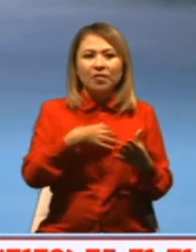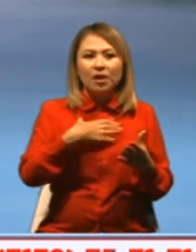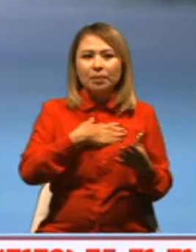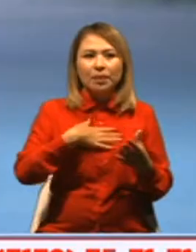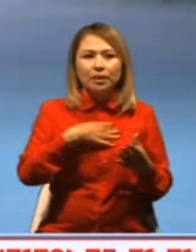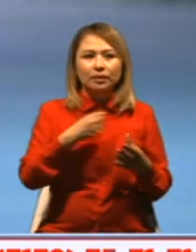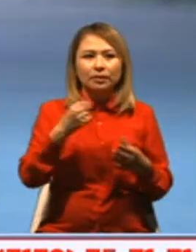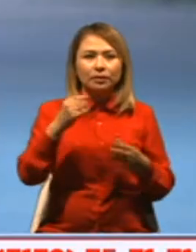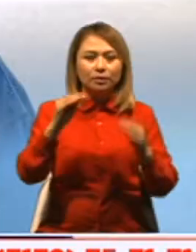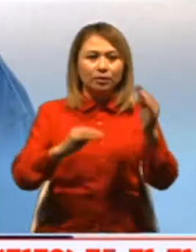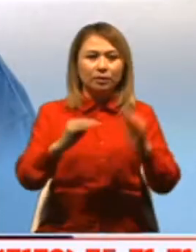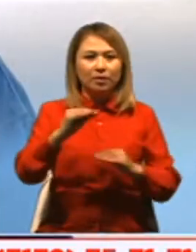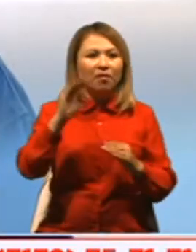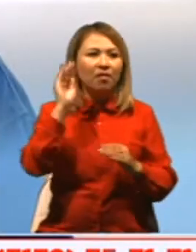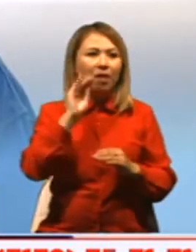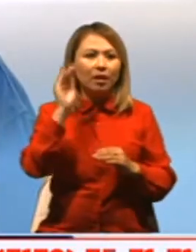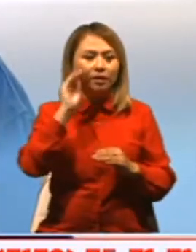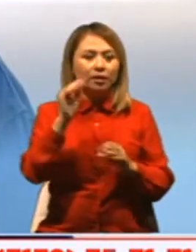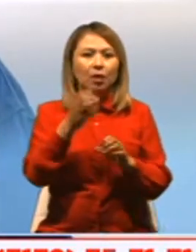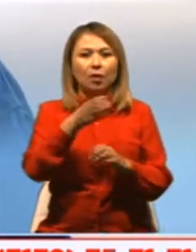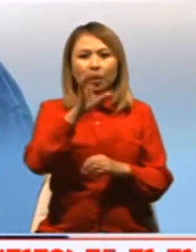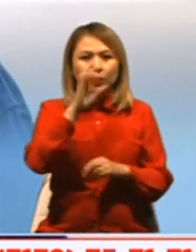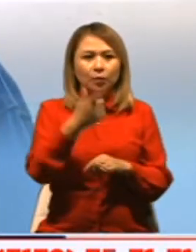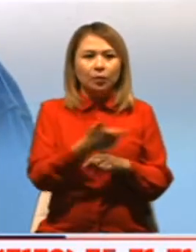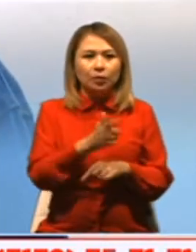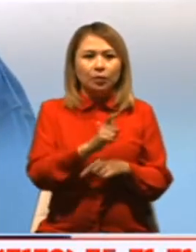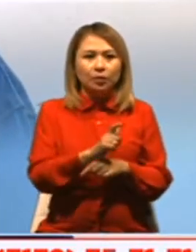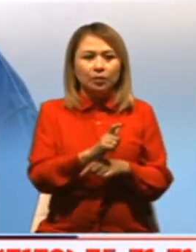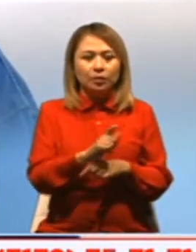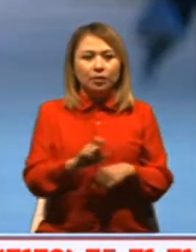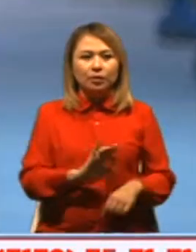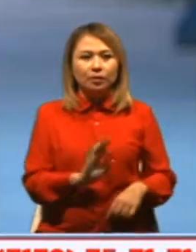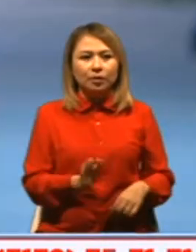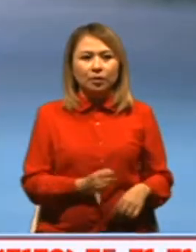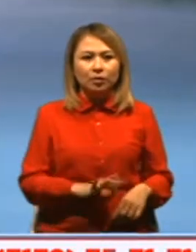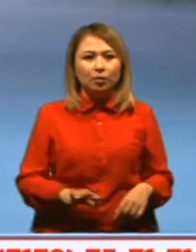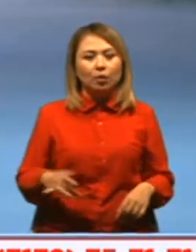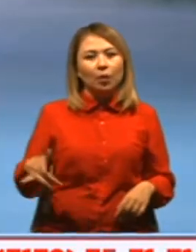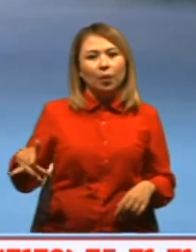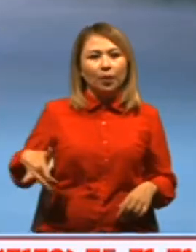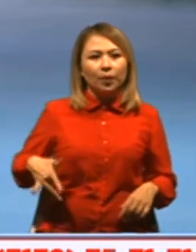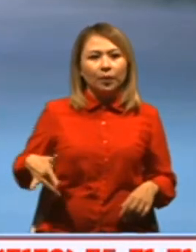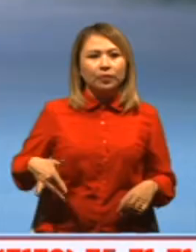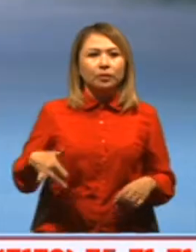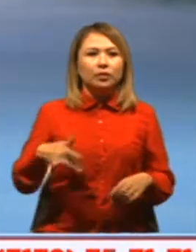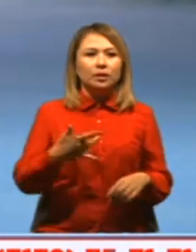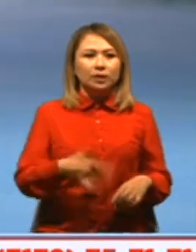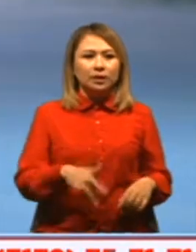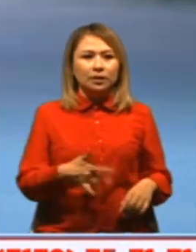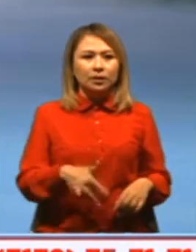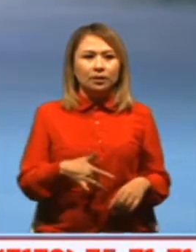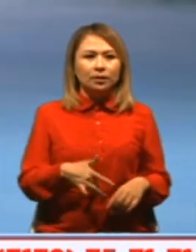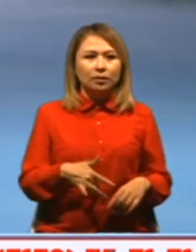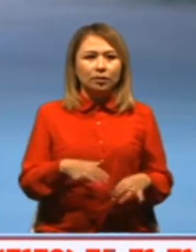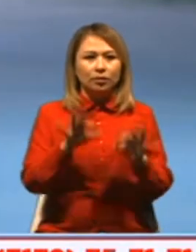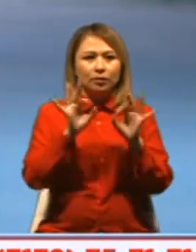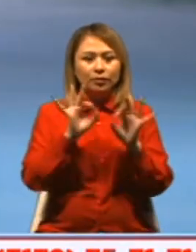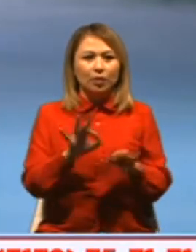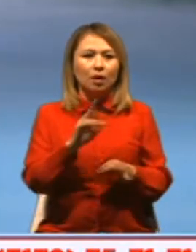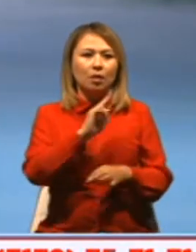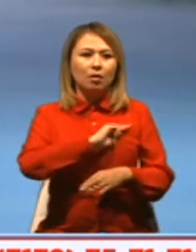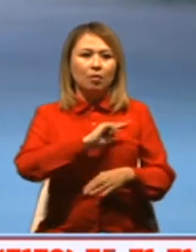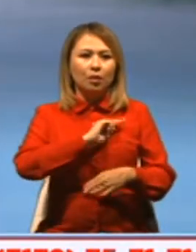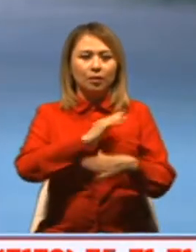заттармен байытылған суларды қабылдау, ол ішектің және өттің бөлінуіне асқазанның ішек трактісінің дұрыс жұмыс